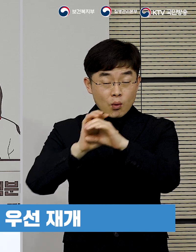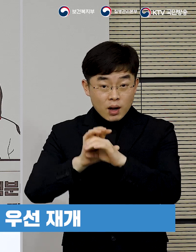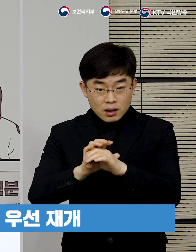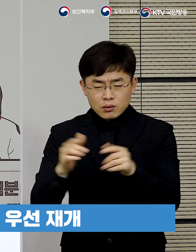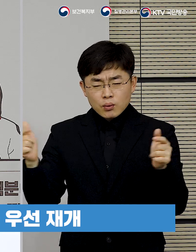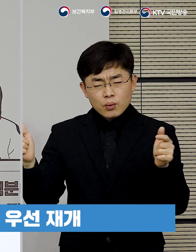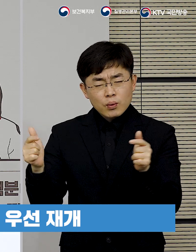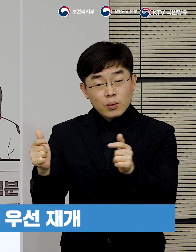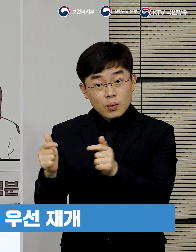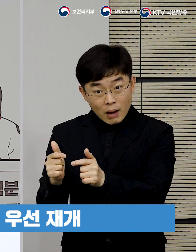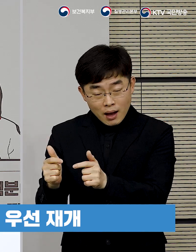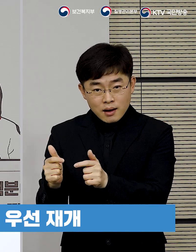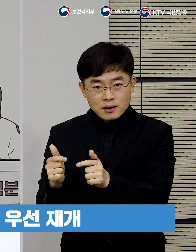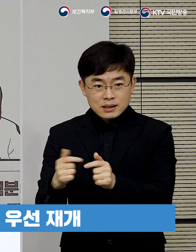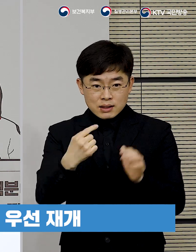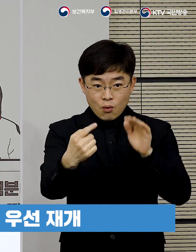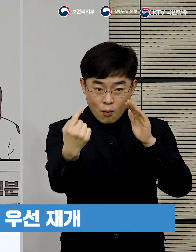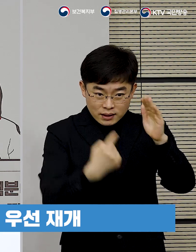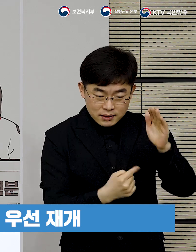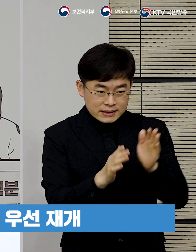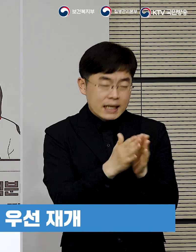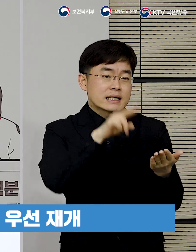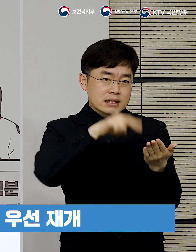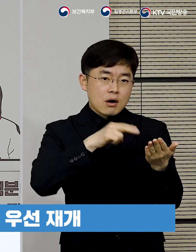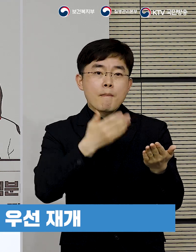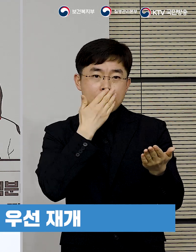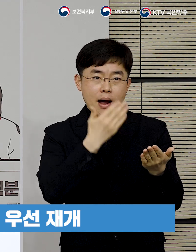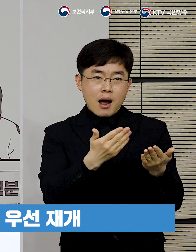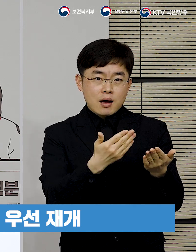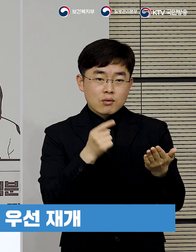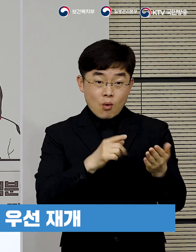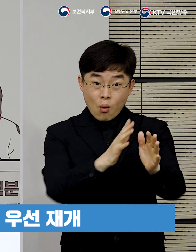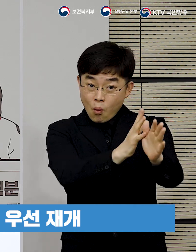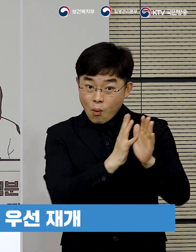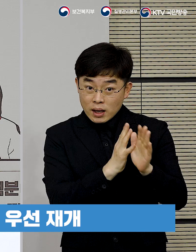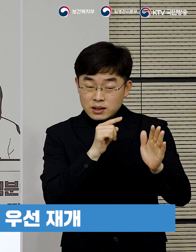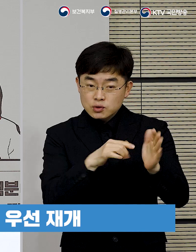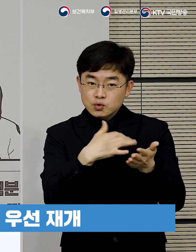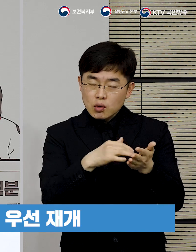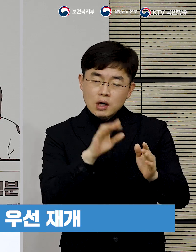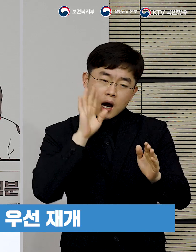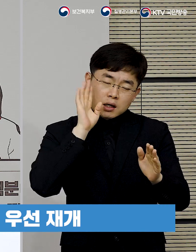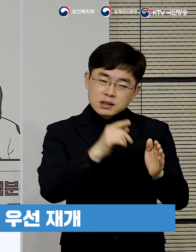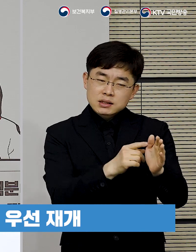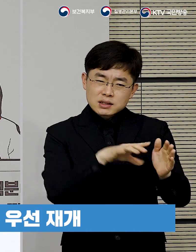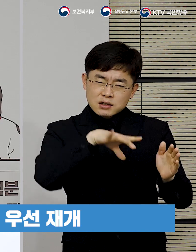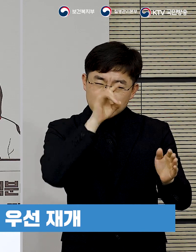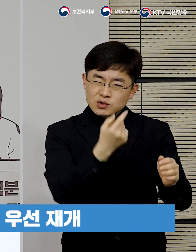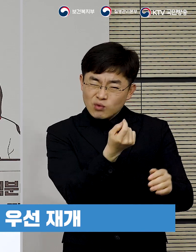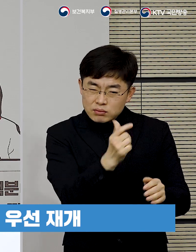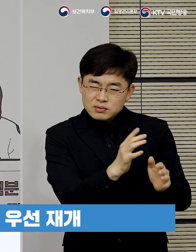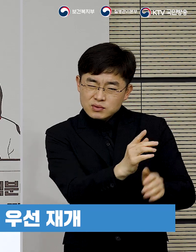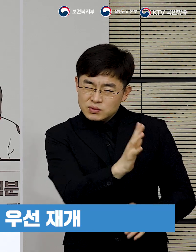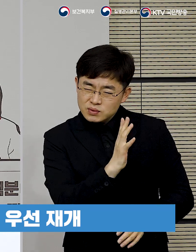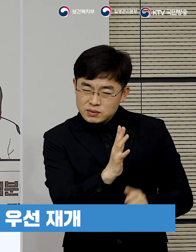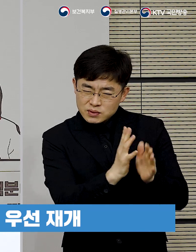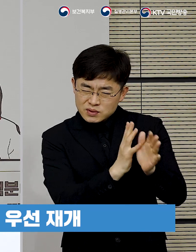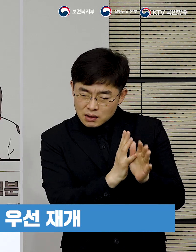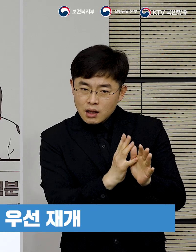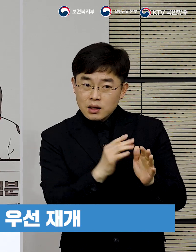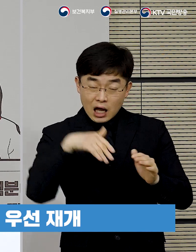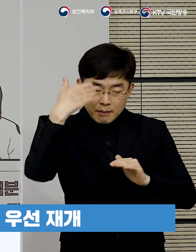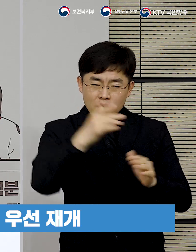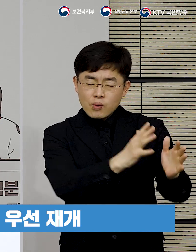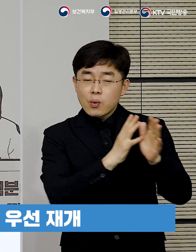대출 반납 서비스부터 우선 재개하고 코로나19 상황이 안정되면 열람 서비스를 재개하고 이용